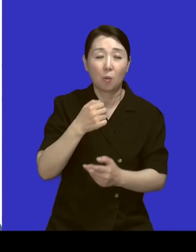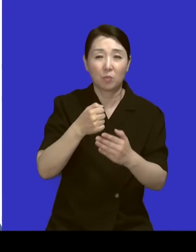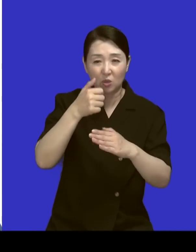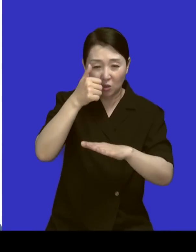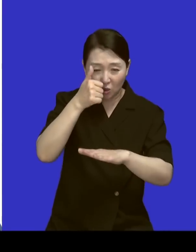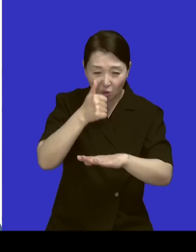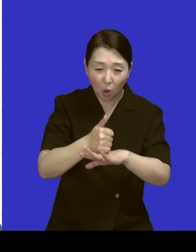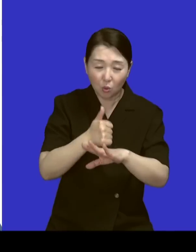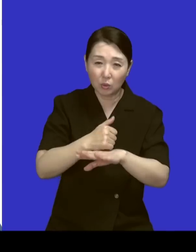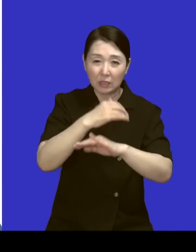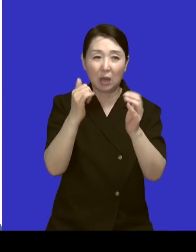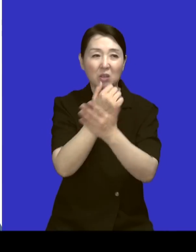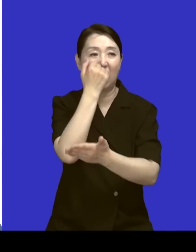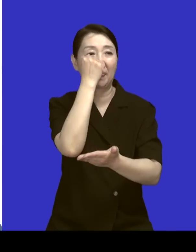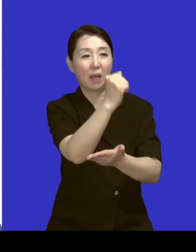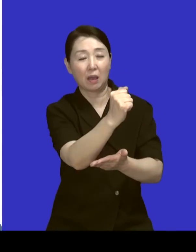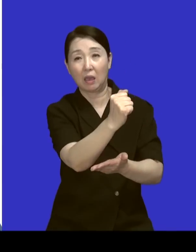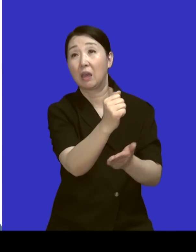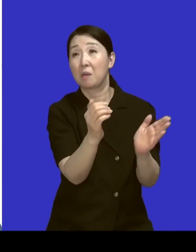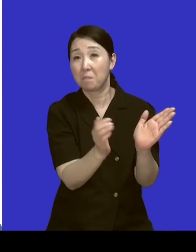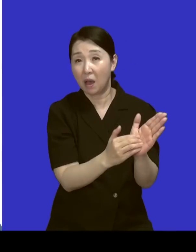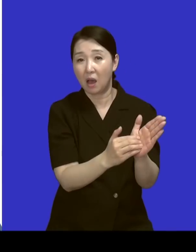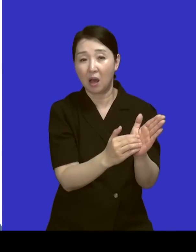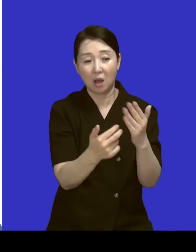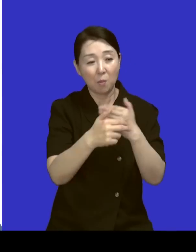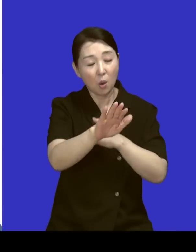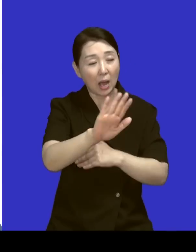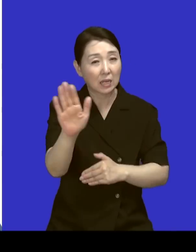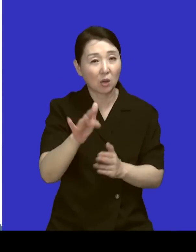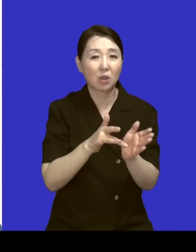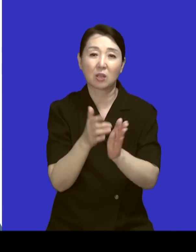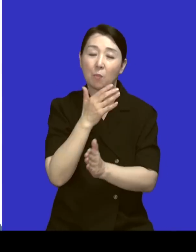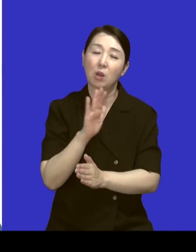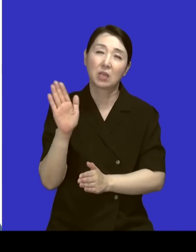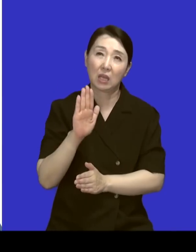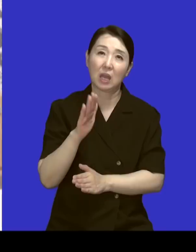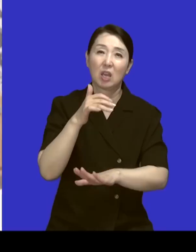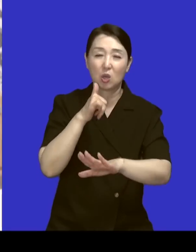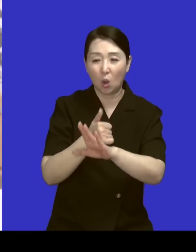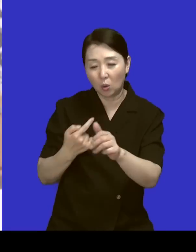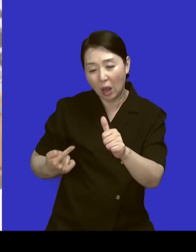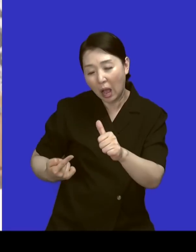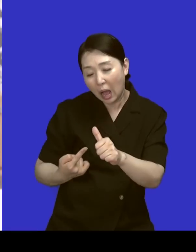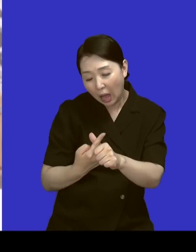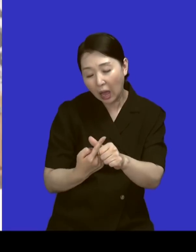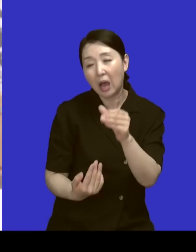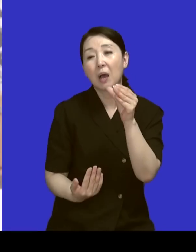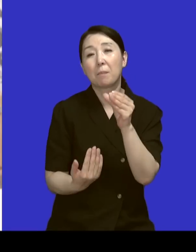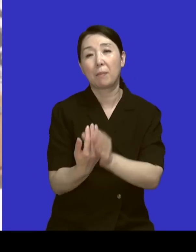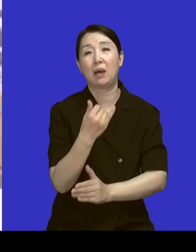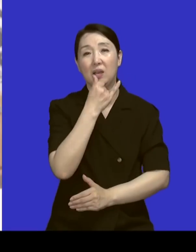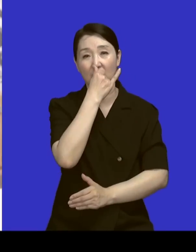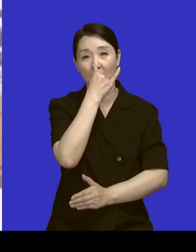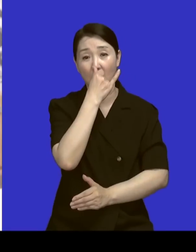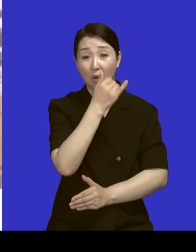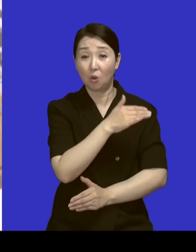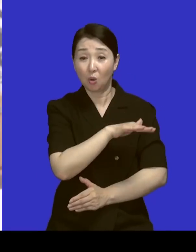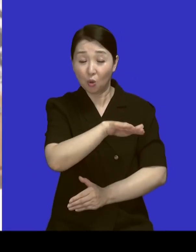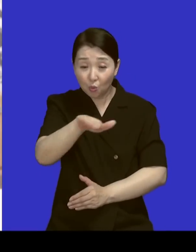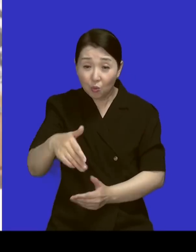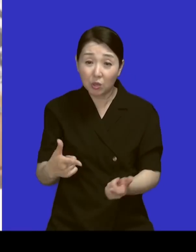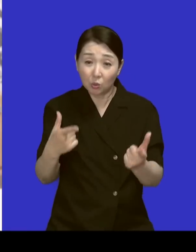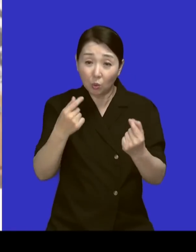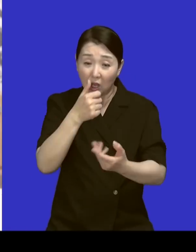않고 약도 먹지 않고 그러다 보니까 그런 극단적인 사례들이 나올 수밖에 없는 것 같아요. 네. 근데 마찬가지로 우리도 죄인이란